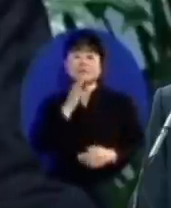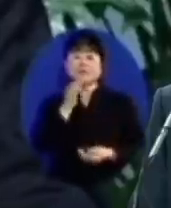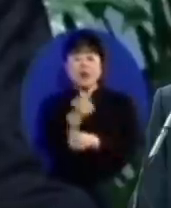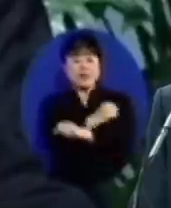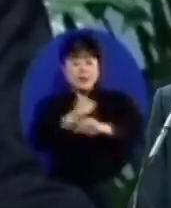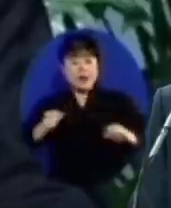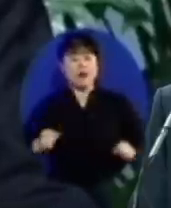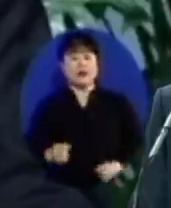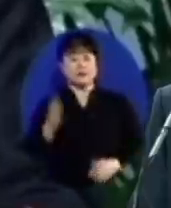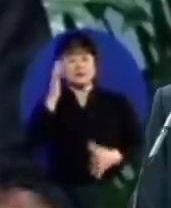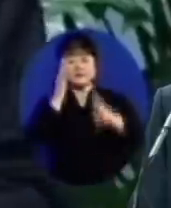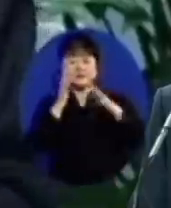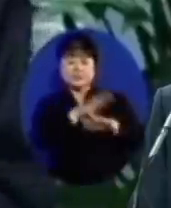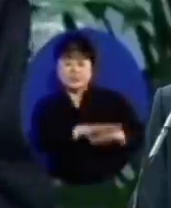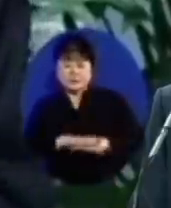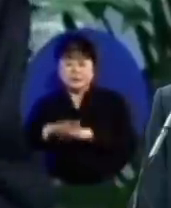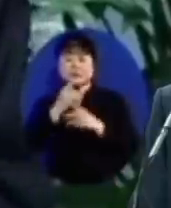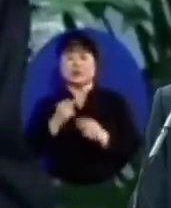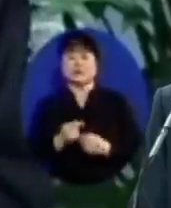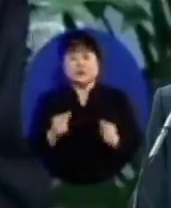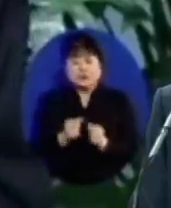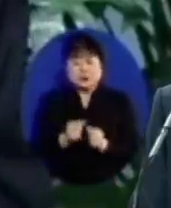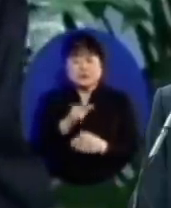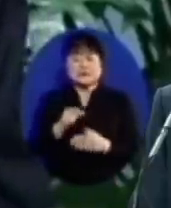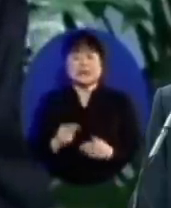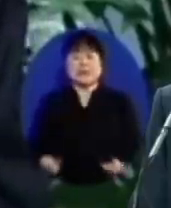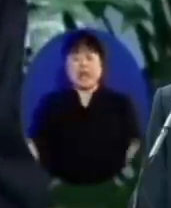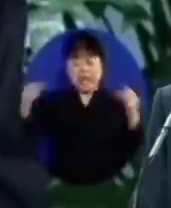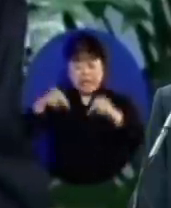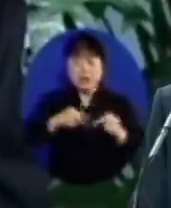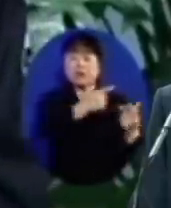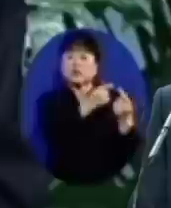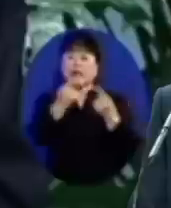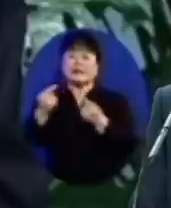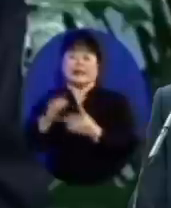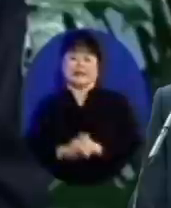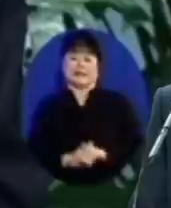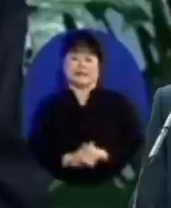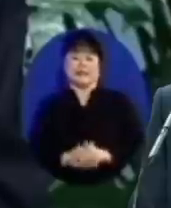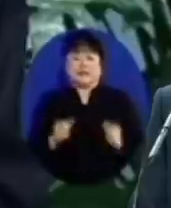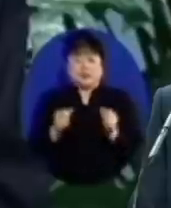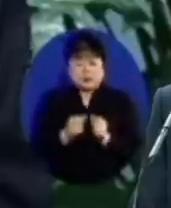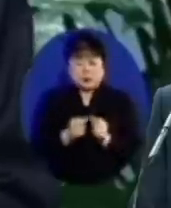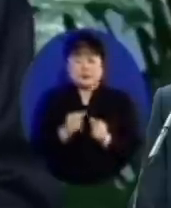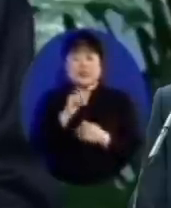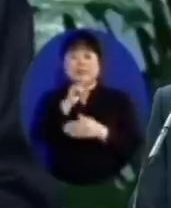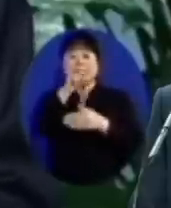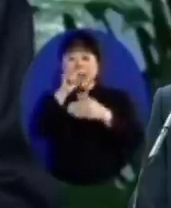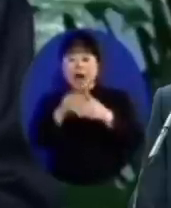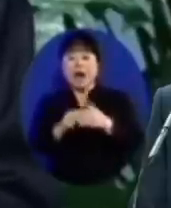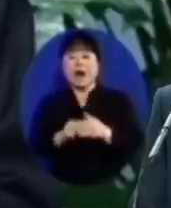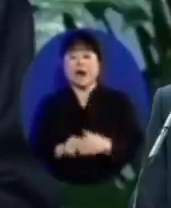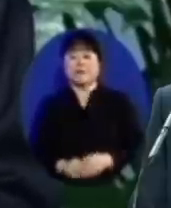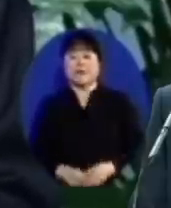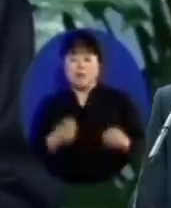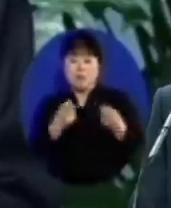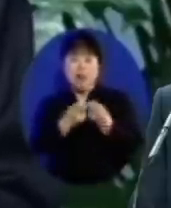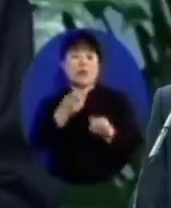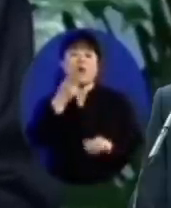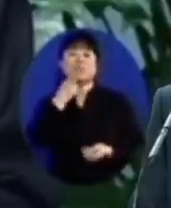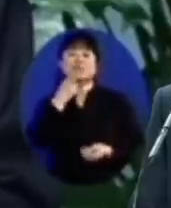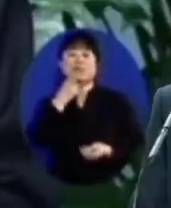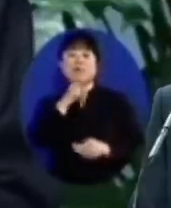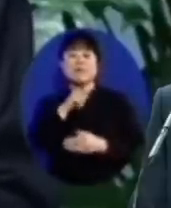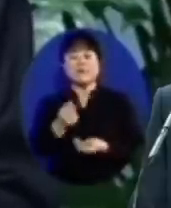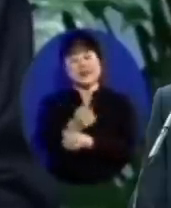넓은 평원과 가서 좁은 사람의 마음은 계곡과 같습니다. 아주 좁은 사람의 마음은 어찌할 도리가 없어요. 그러나